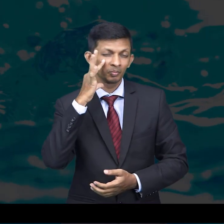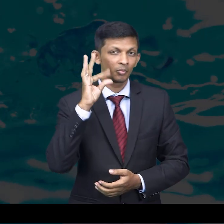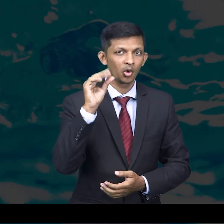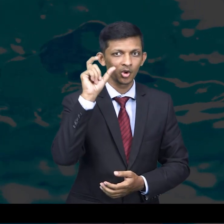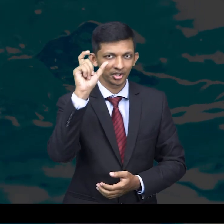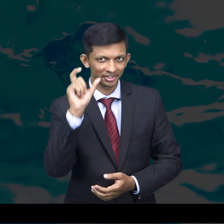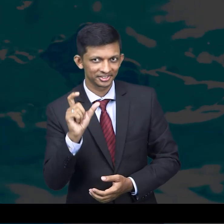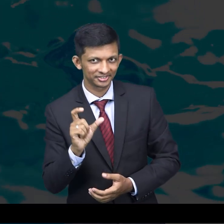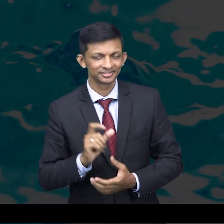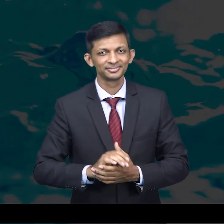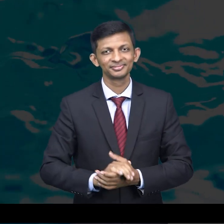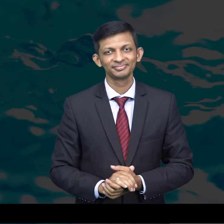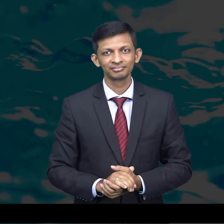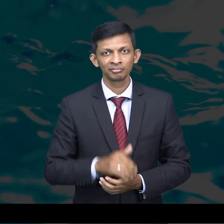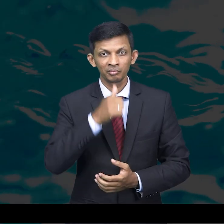महत्त्वाचे शब्द: